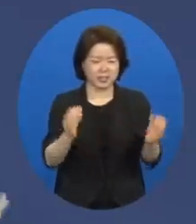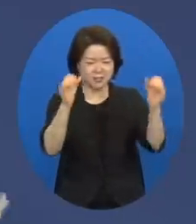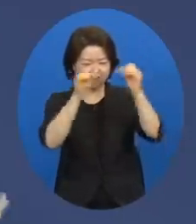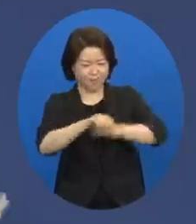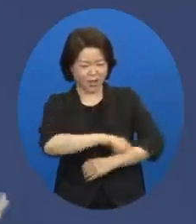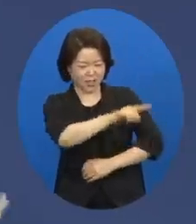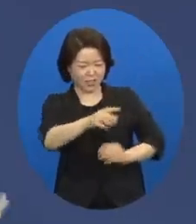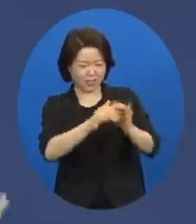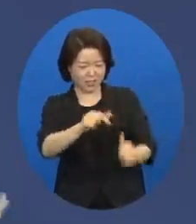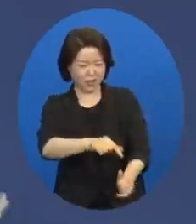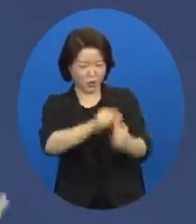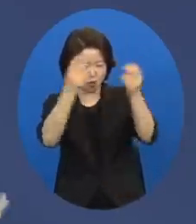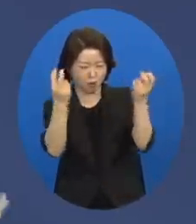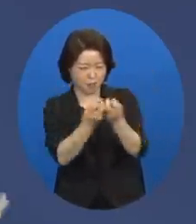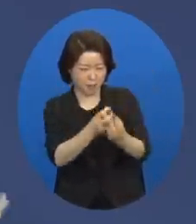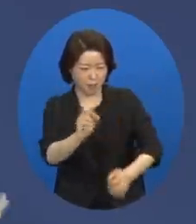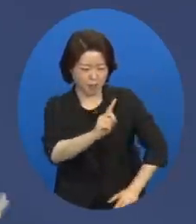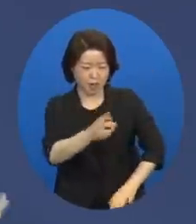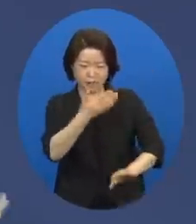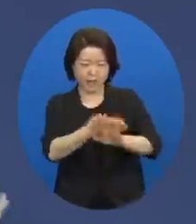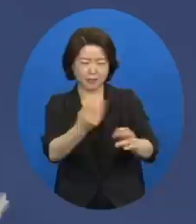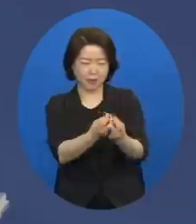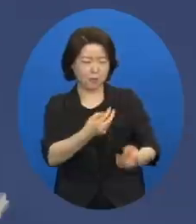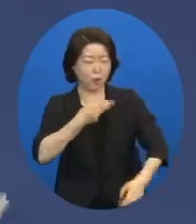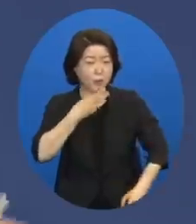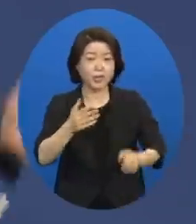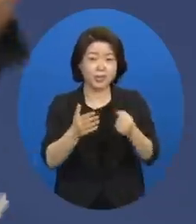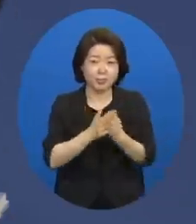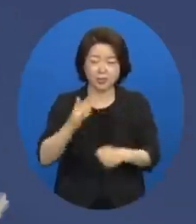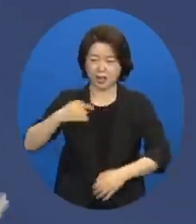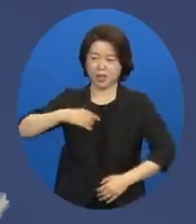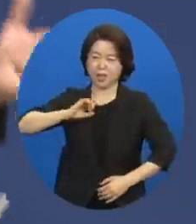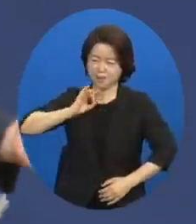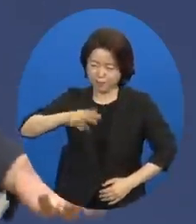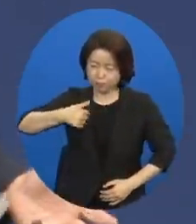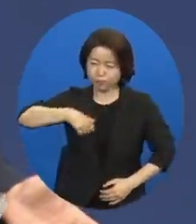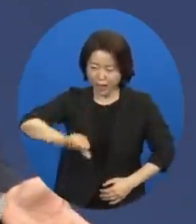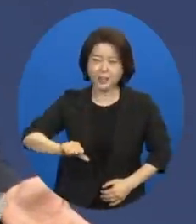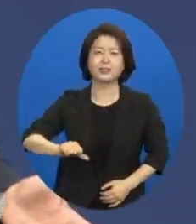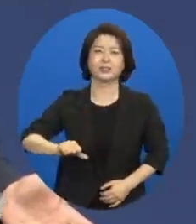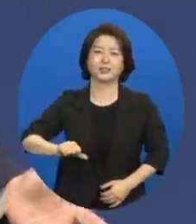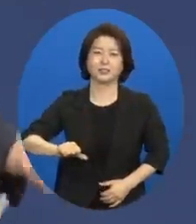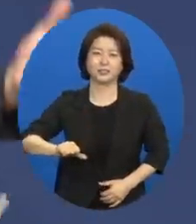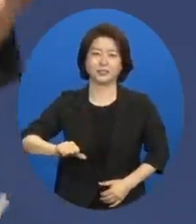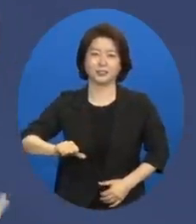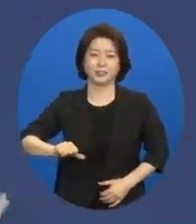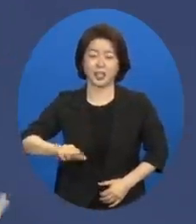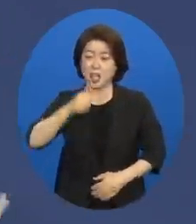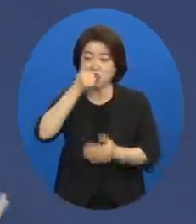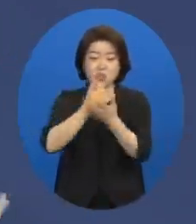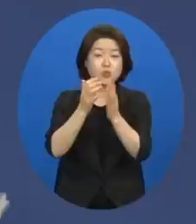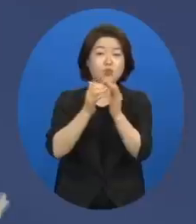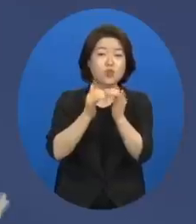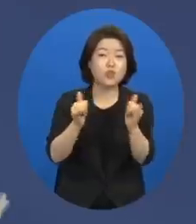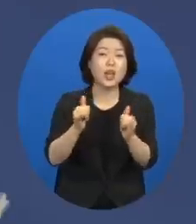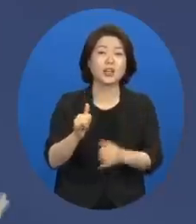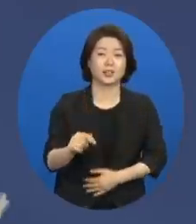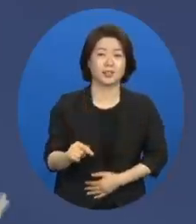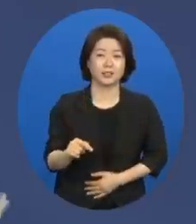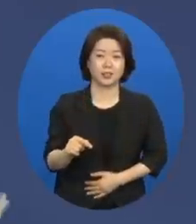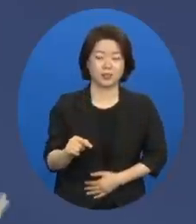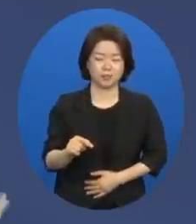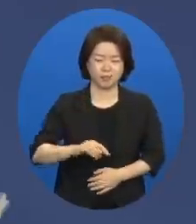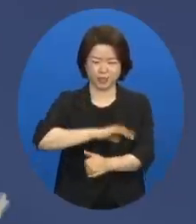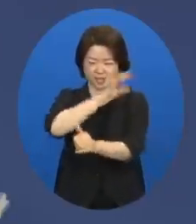이들을 구원할 길이 다른 길이 없어서 당신의 하나밖에 없는 아들을 죄인의